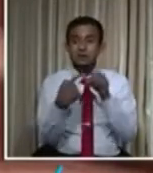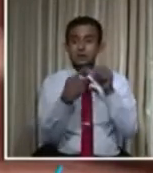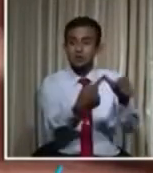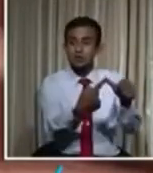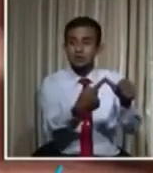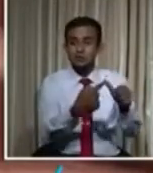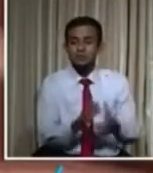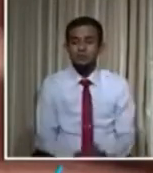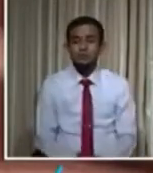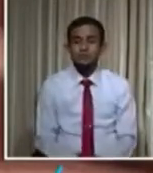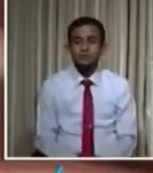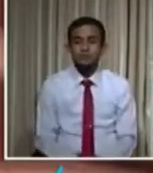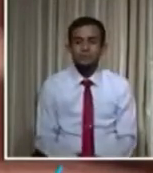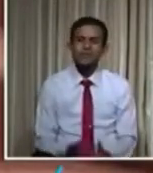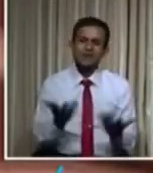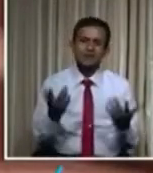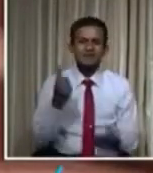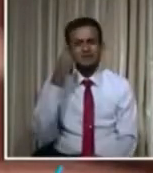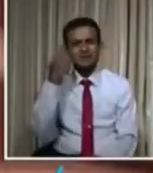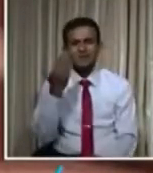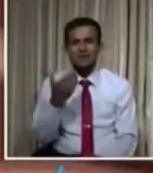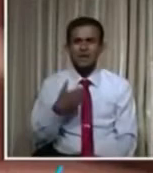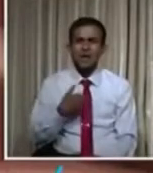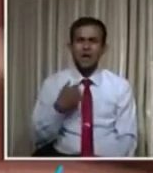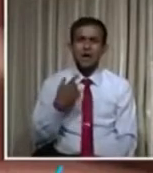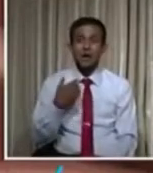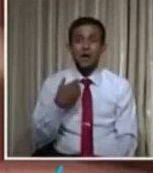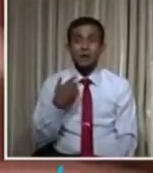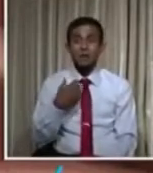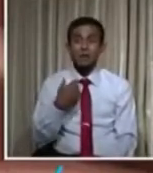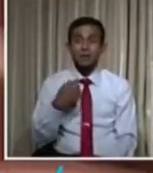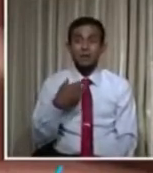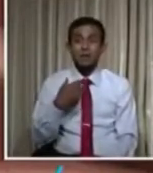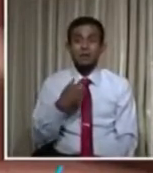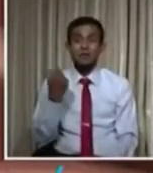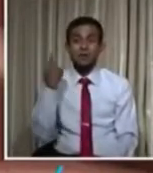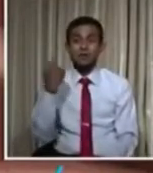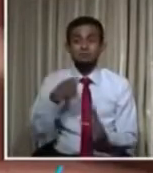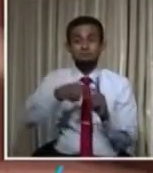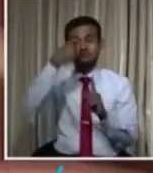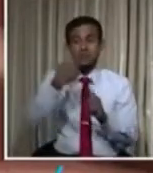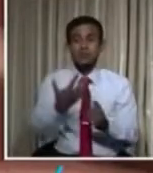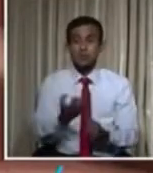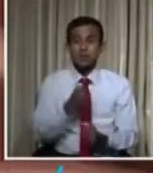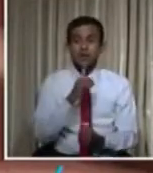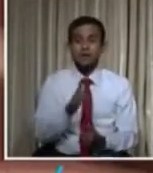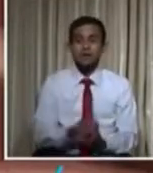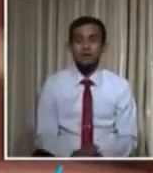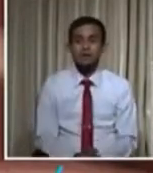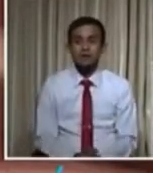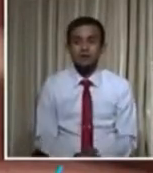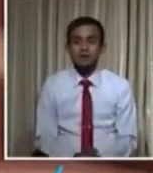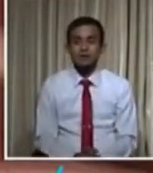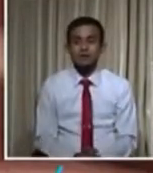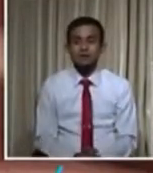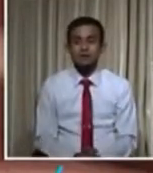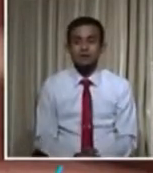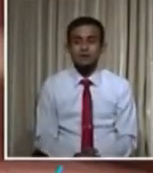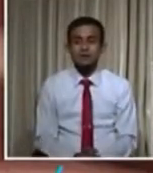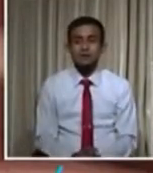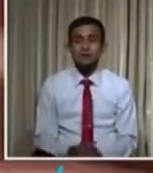තමයි නෑ ඉතින් දන්නේ නැද්ද දුමි අපේ ලොක්කණක් ගන්න ඕනේ හින්දා මොනවා හරි අපි කියන්න දෙපැ. ඉතින්